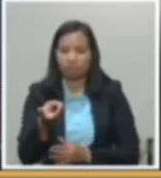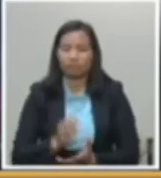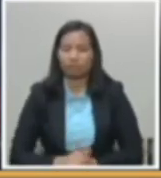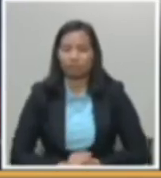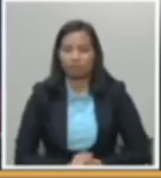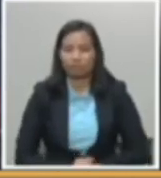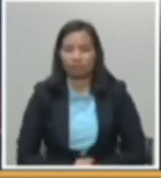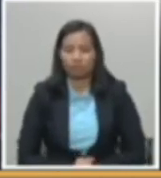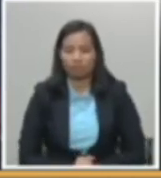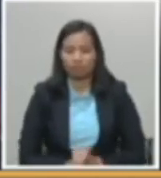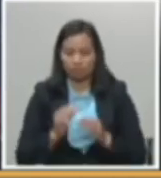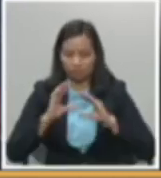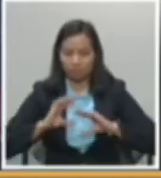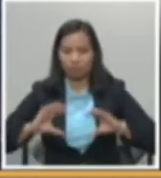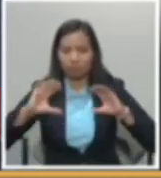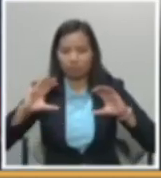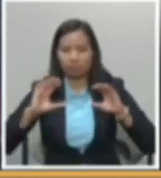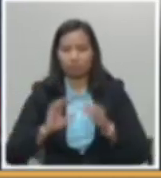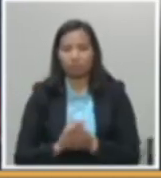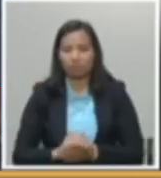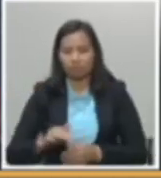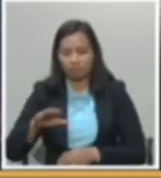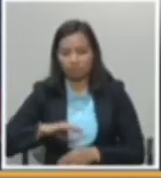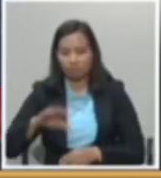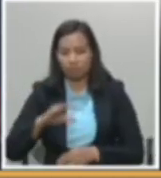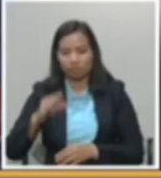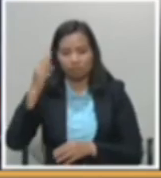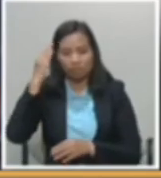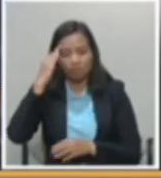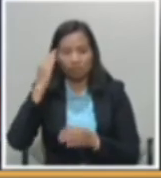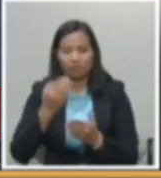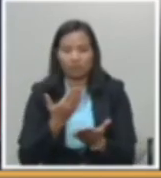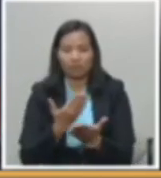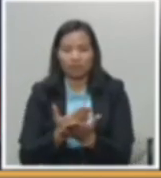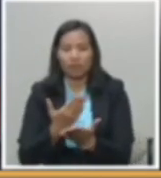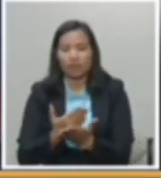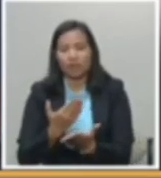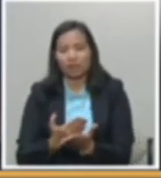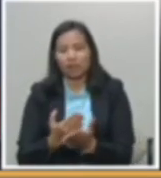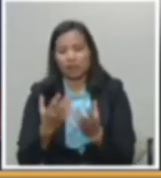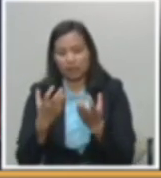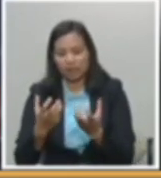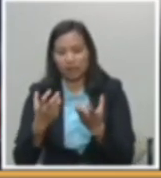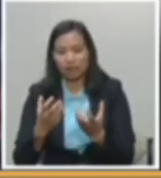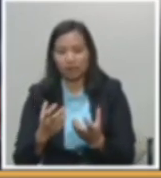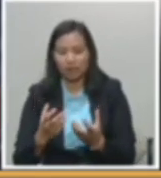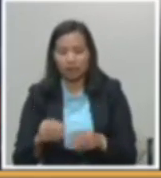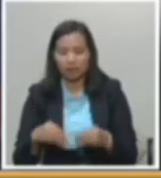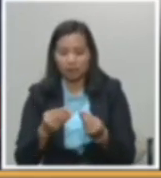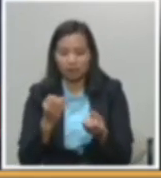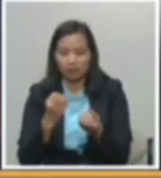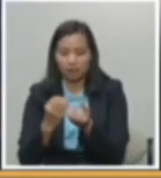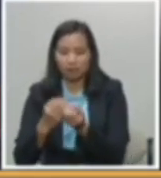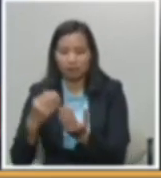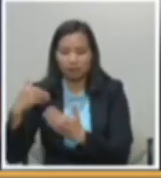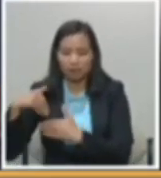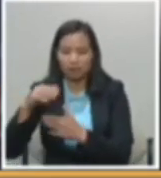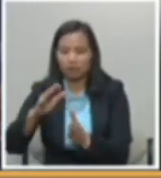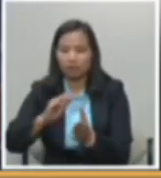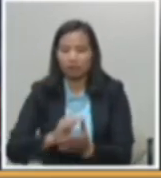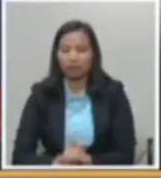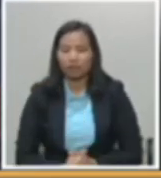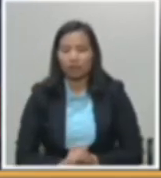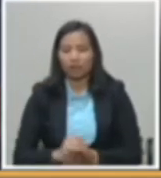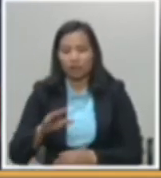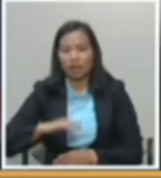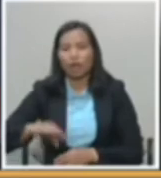รัฐบาลทราบอยู่แล้วว่าเงินบาทที่แข็งค่า จะส่งผลกระทบต่อการส่งออกท่านทราบ